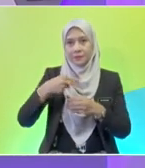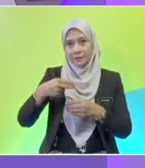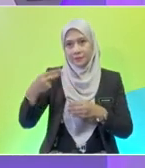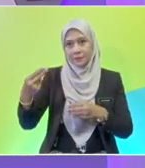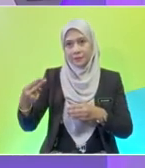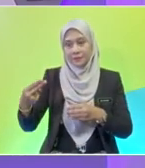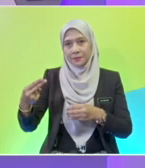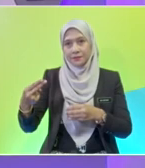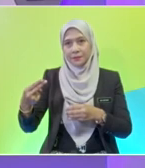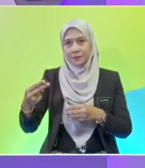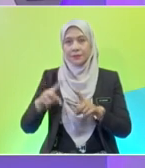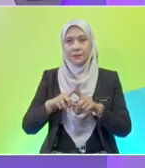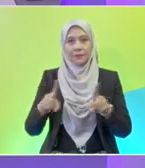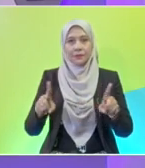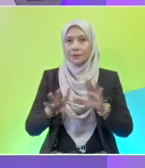dengan